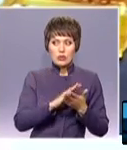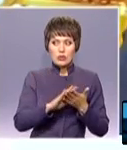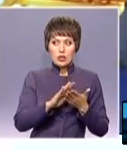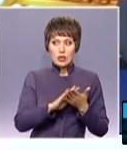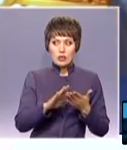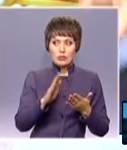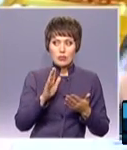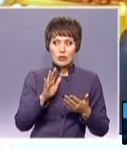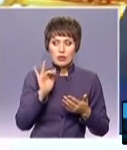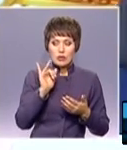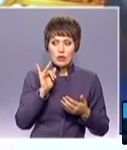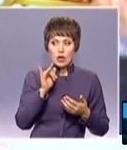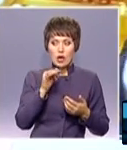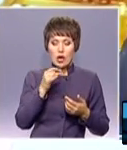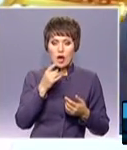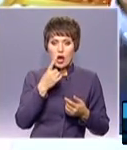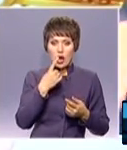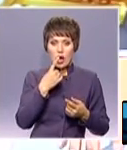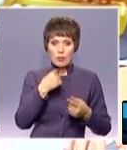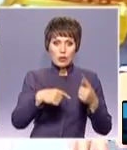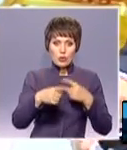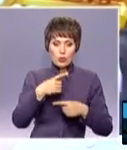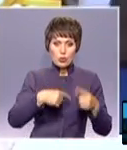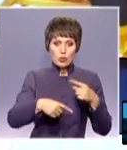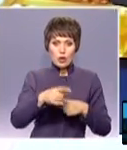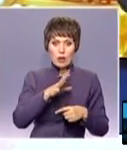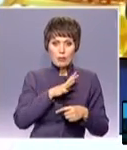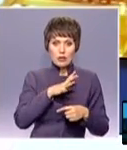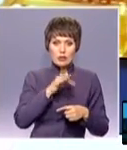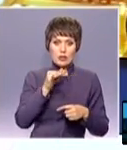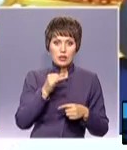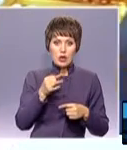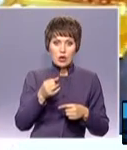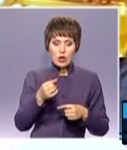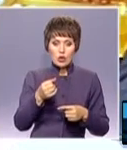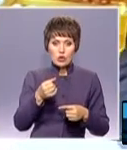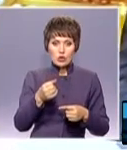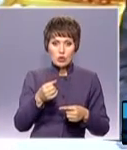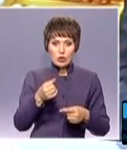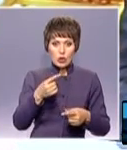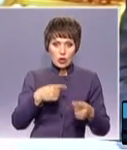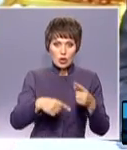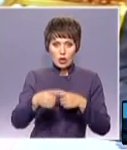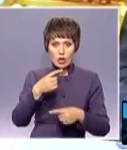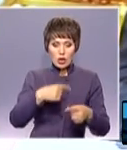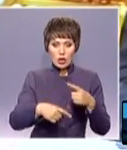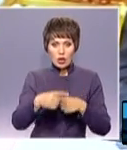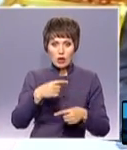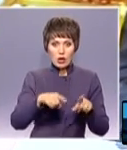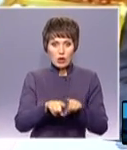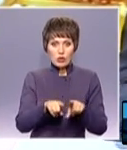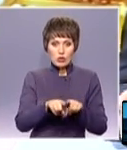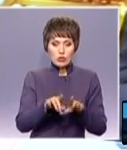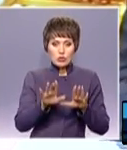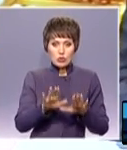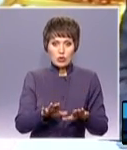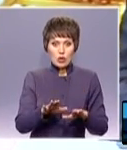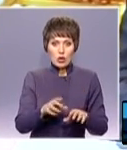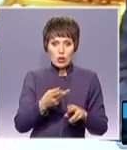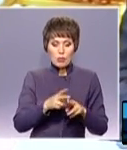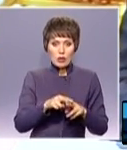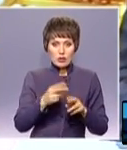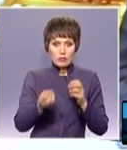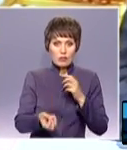тазартылмайды да, ол оборотпен жүре береді, мына бір жерінен алынады, қайтадан суға түседі де. Сондықтан жаңағы